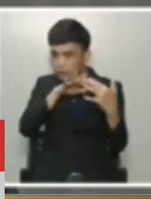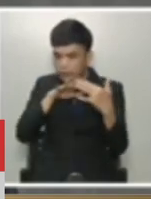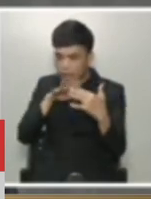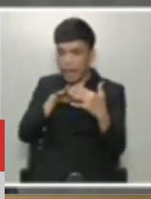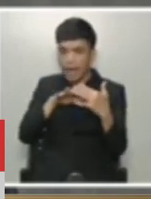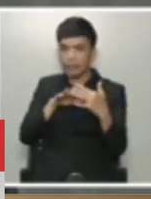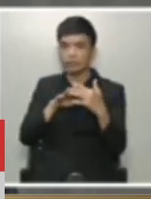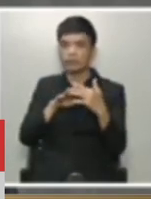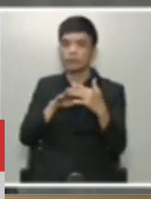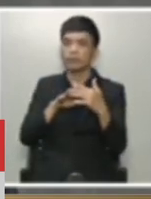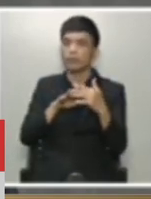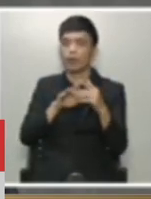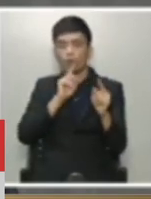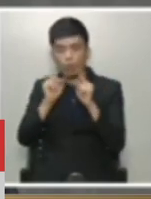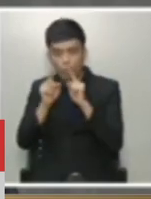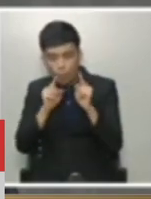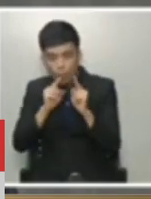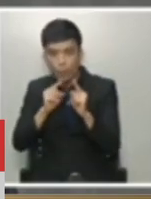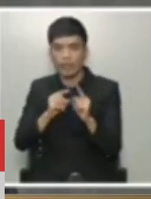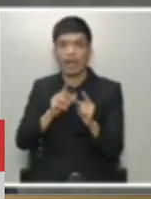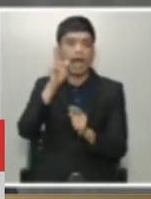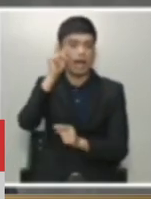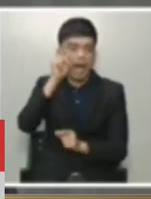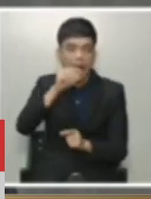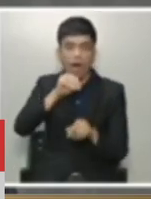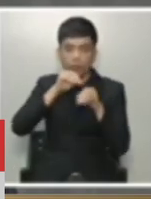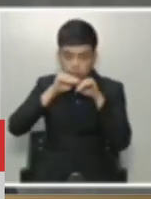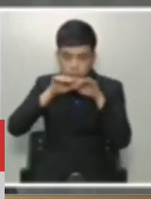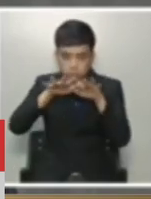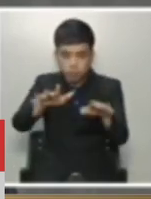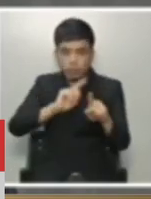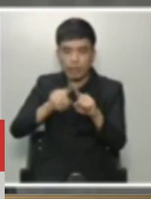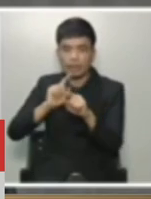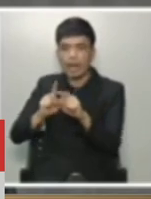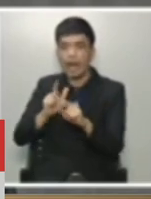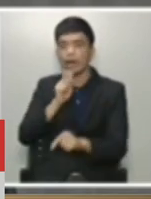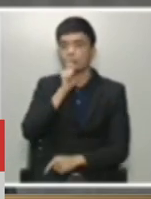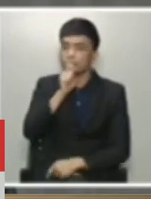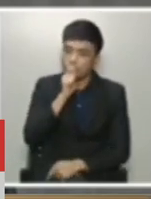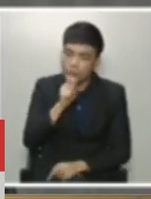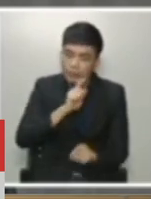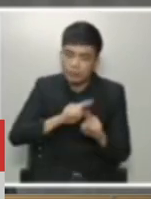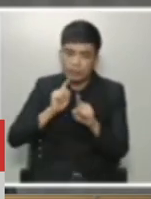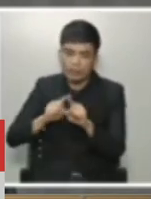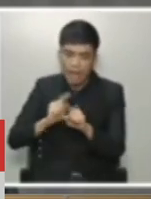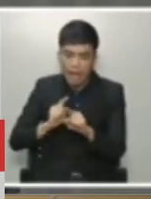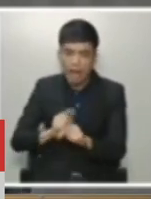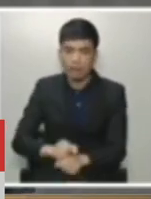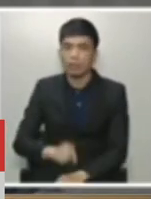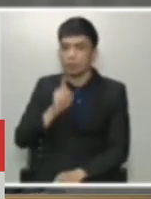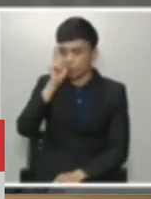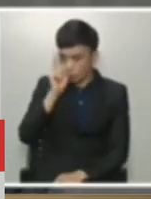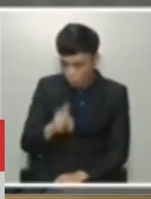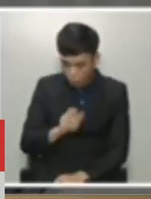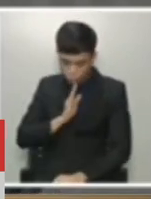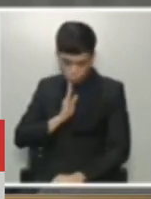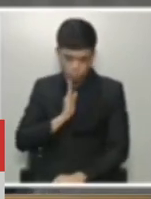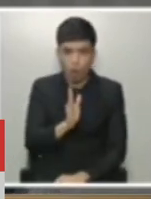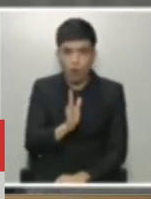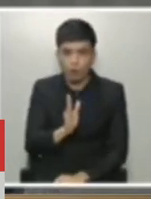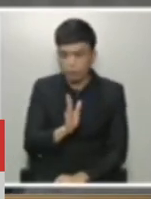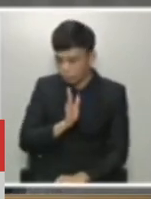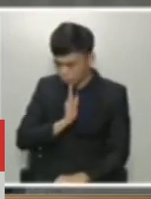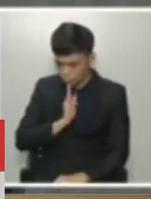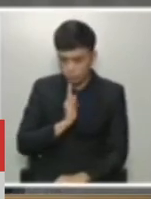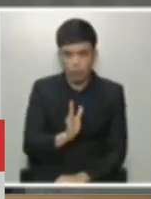ประสิทธิภาพให้ข้อมูลต่อสื่อมวลชนหรือสื่อทั่วไปเนี่ยอย่างซื่อสัตย์นะอย่